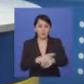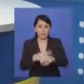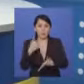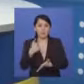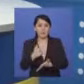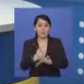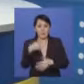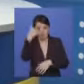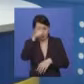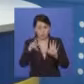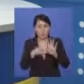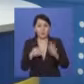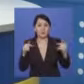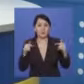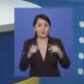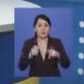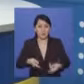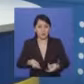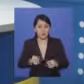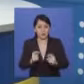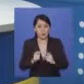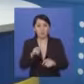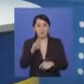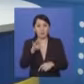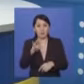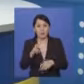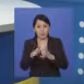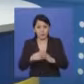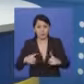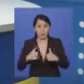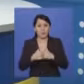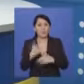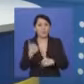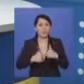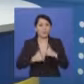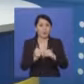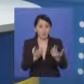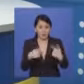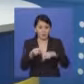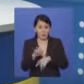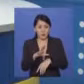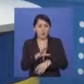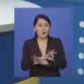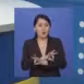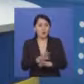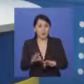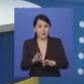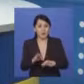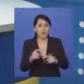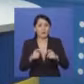басты нышаны. Биыл сыбайлас жемқорлыққа қарсы іс-қимыл қызметі мен парасатты отбасы атты байқау ұйымдастырылды. Тың